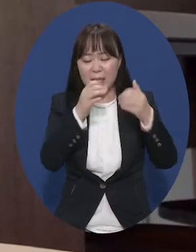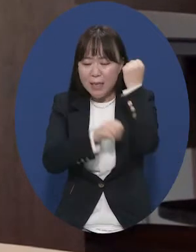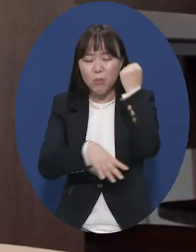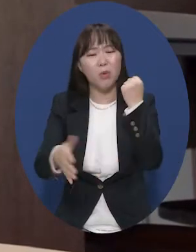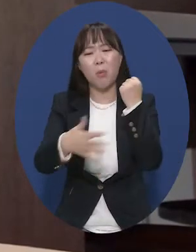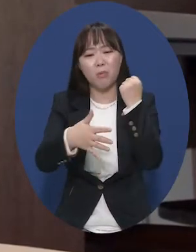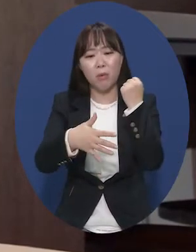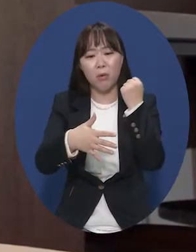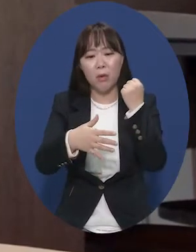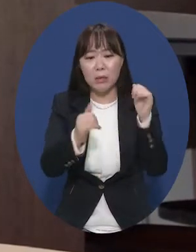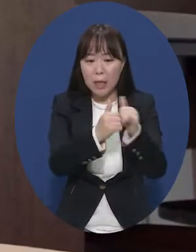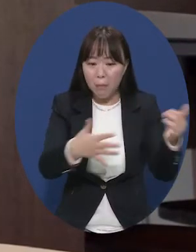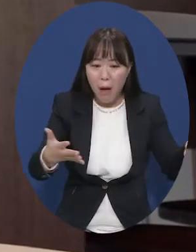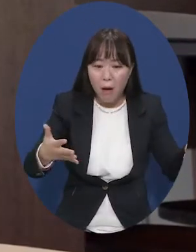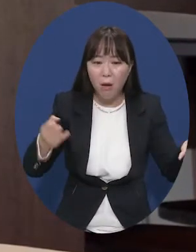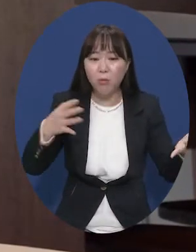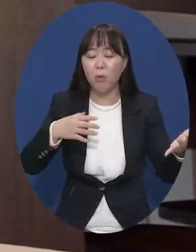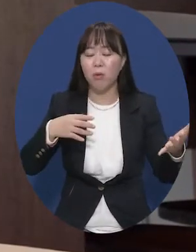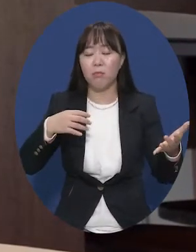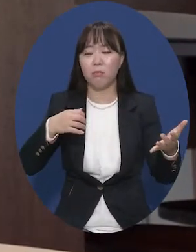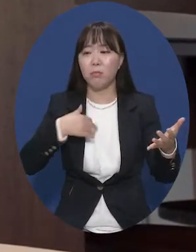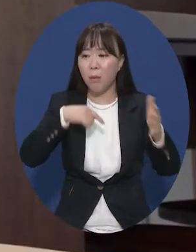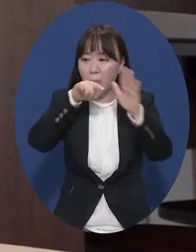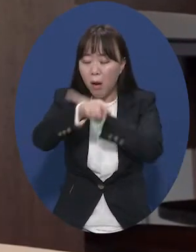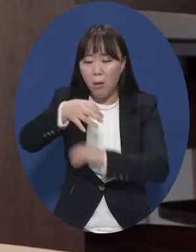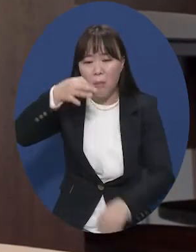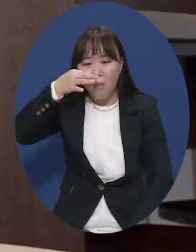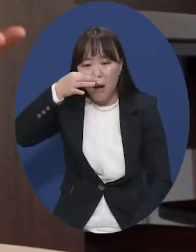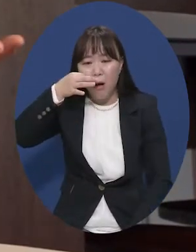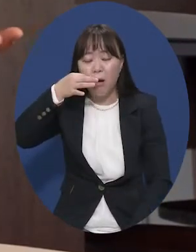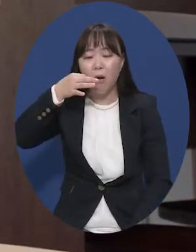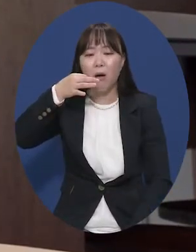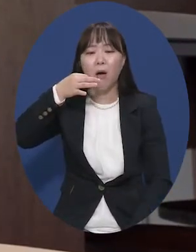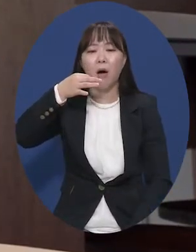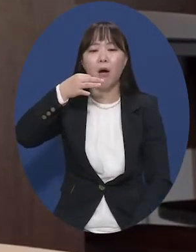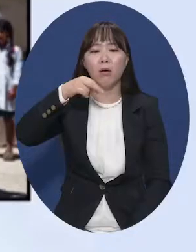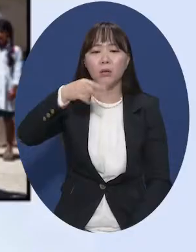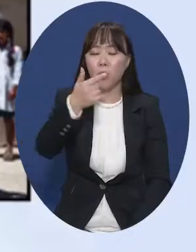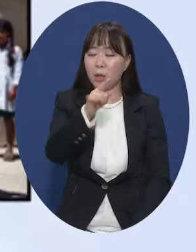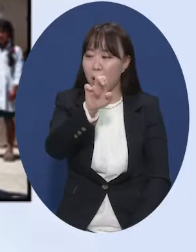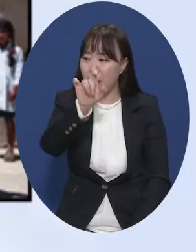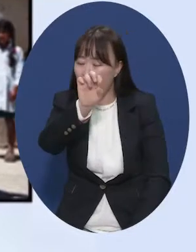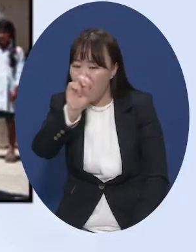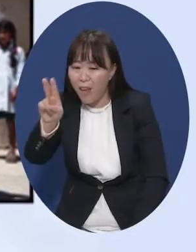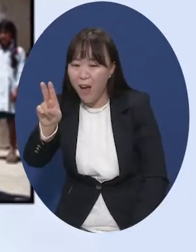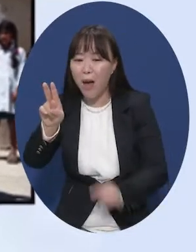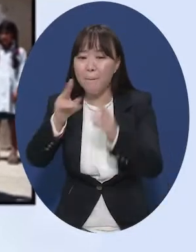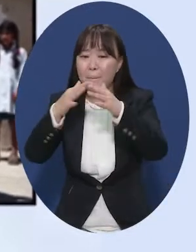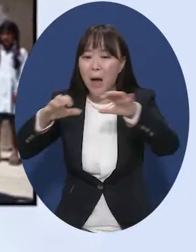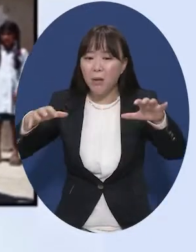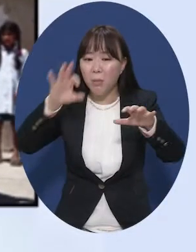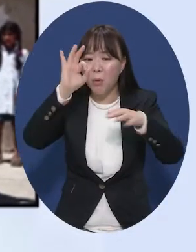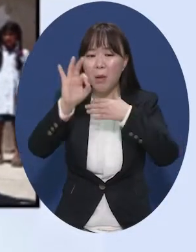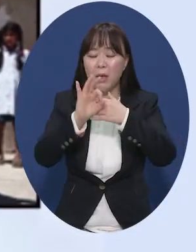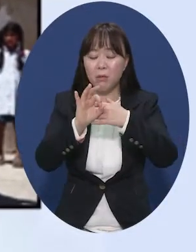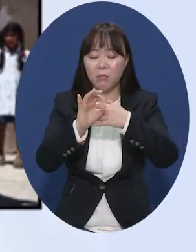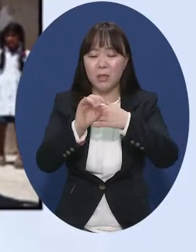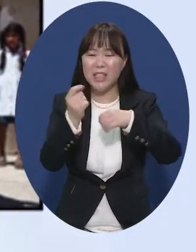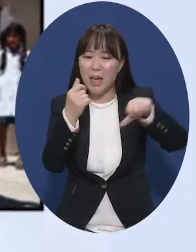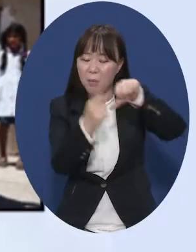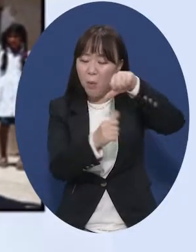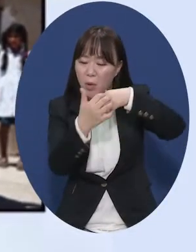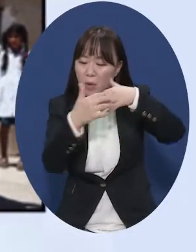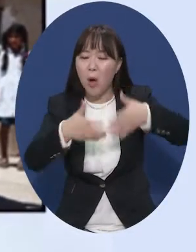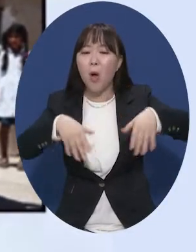소프트웨어가 없어요. 인력이 없고, 실제로 저희가 이제 탐방했던 소나마야, 이제 마야 마을들에는